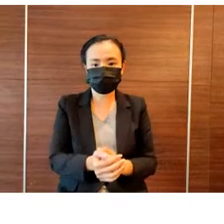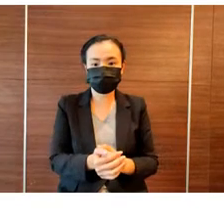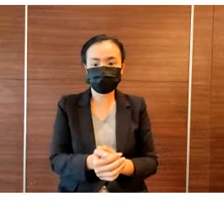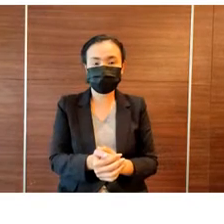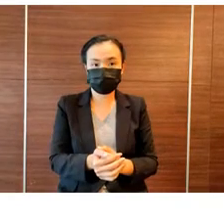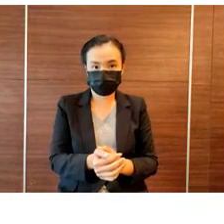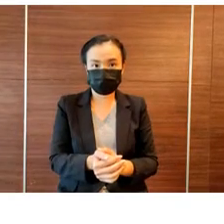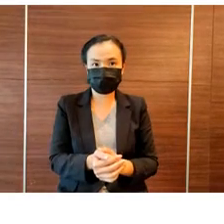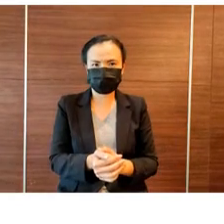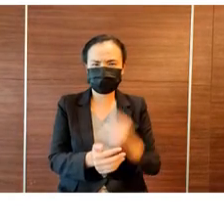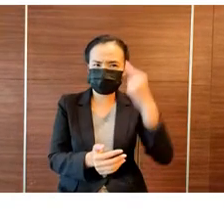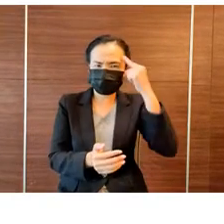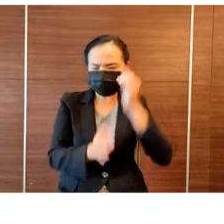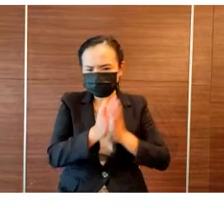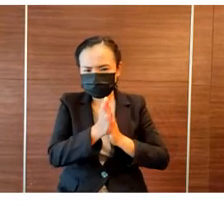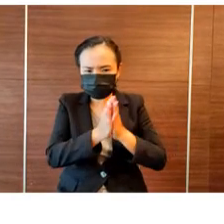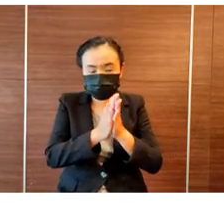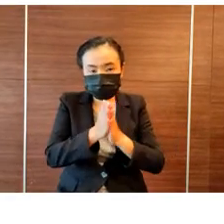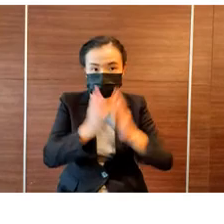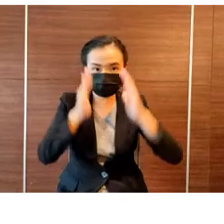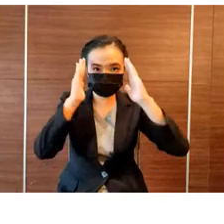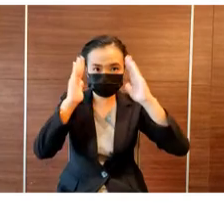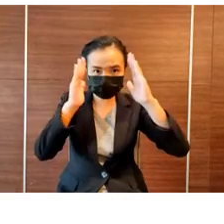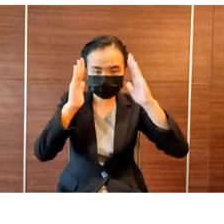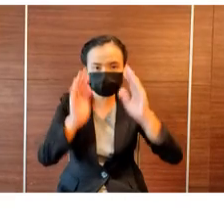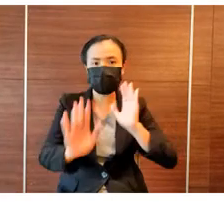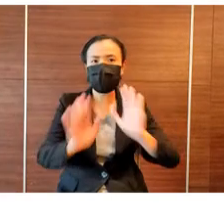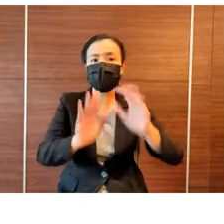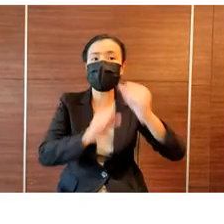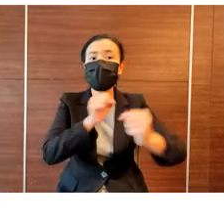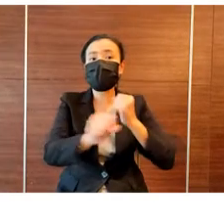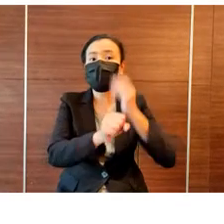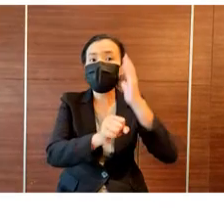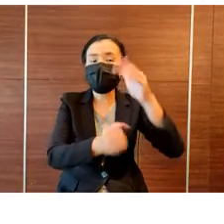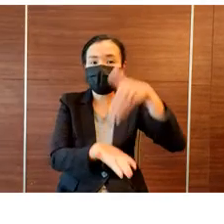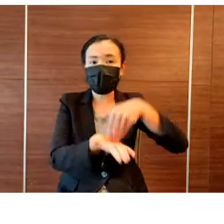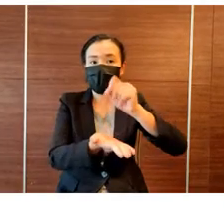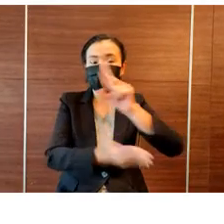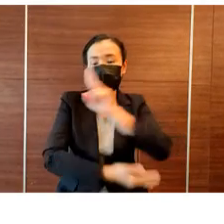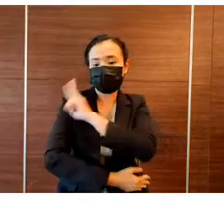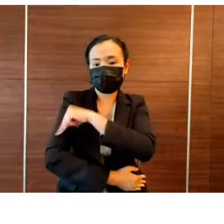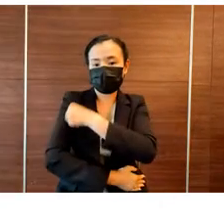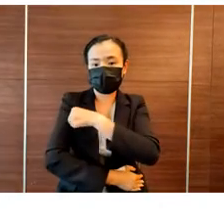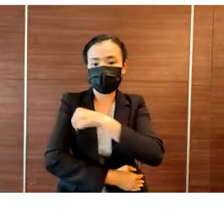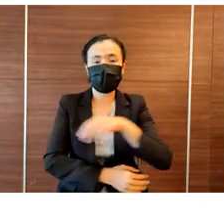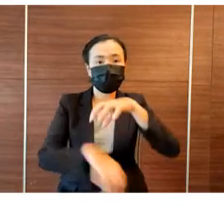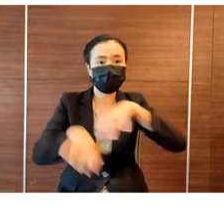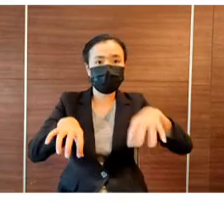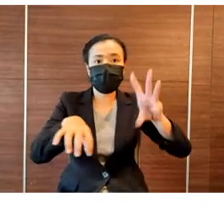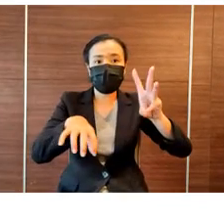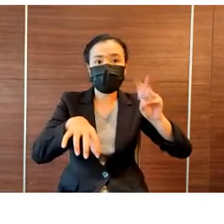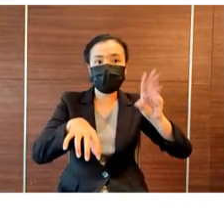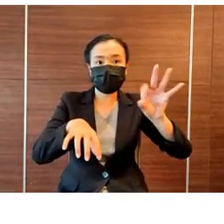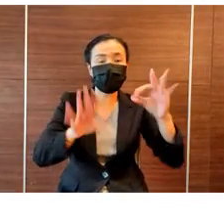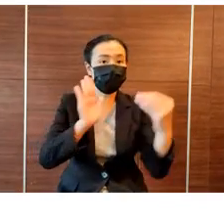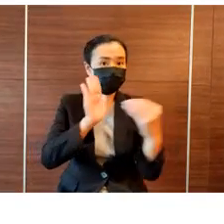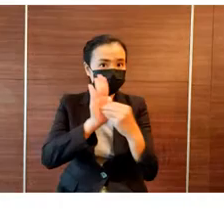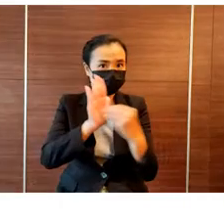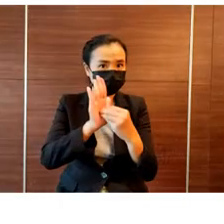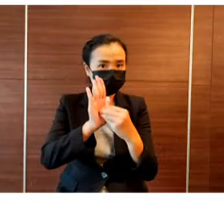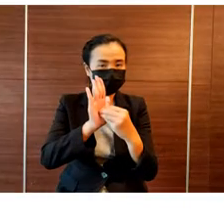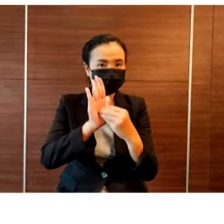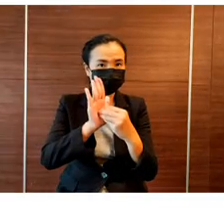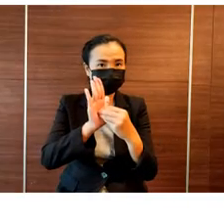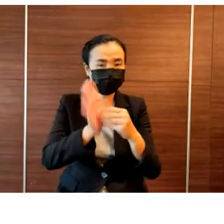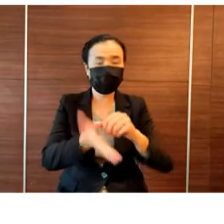ความมุ่งมั่นว่าในน่าจะเป็นประมาณปีหน้าศูนย์บริการสาธารณสุขทั้ง69แห่งทั่วกรุงเทพมหานครเนี่ยจะต้อง